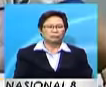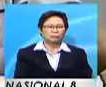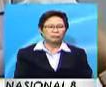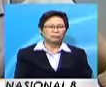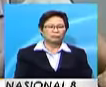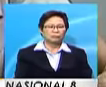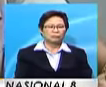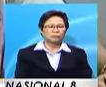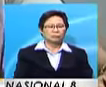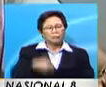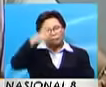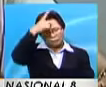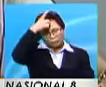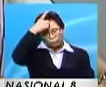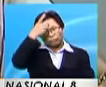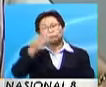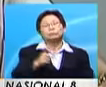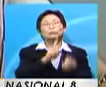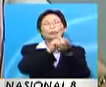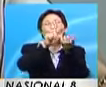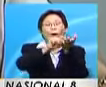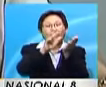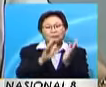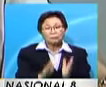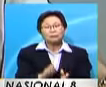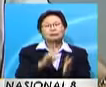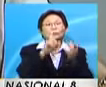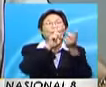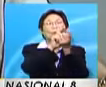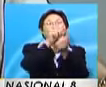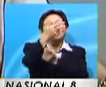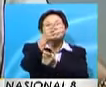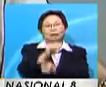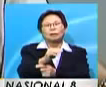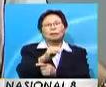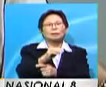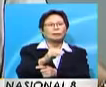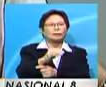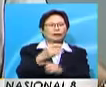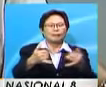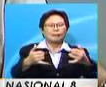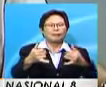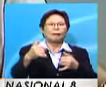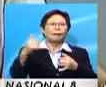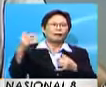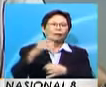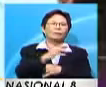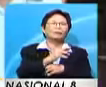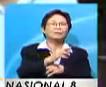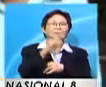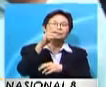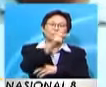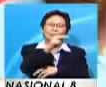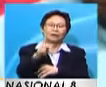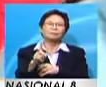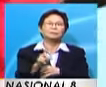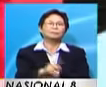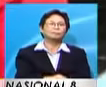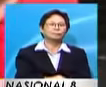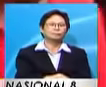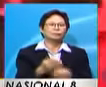Pendopo Ahmad Adly ditemui RTM selepas bersiaran bersama prfm di studio Mini opsi Andy Cole Thompson